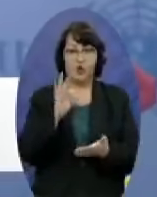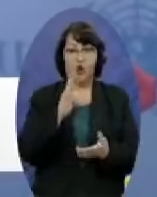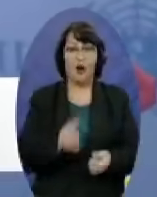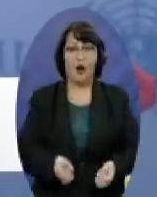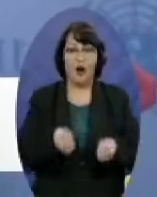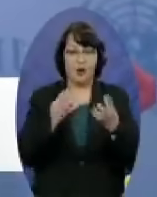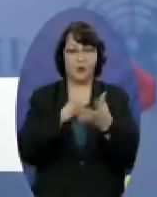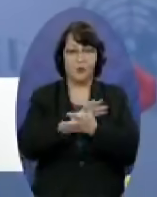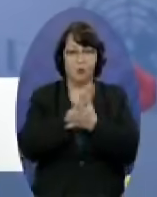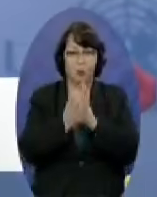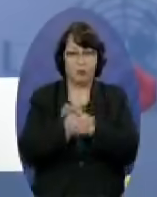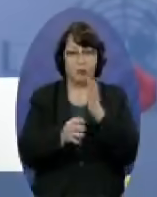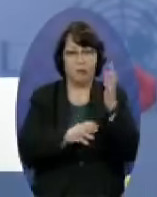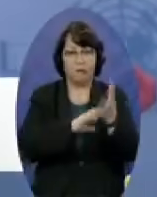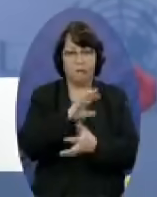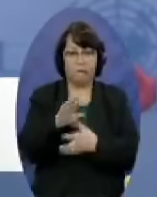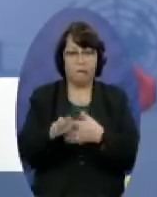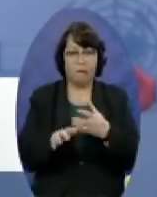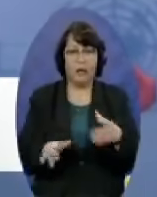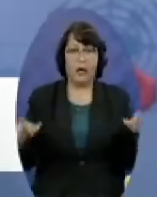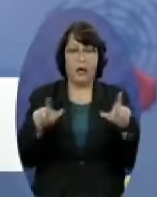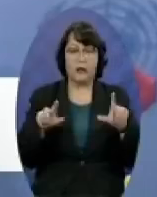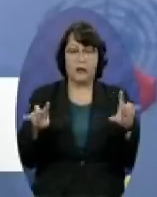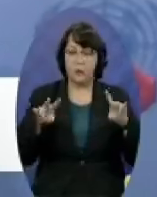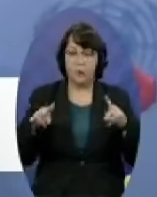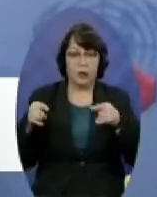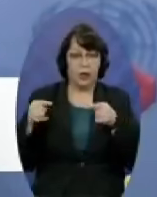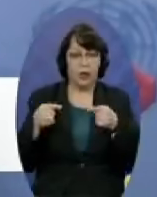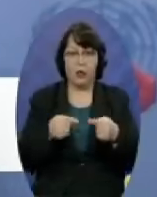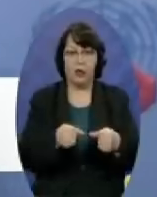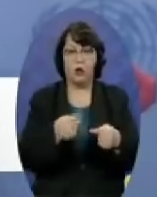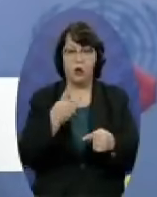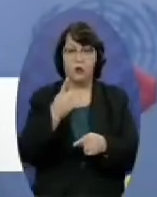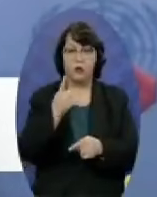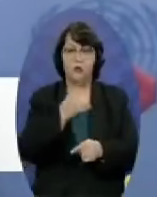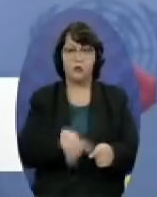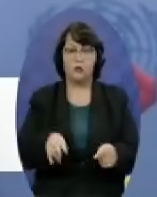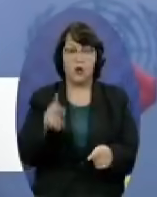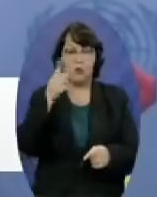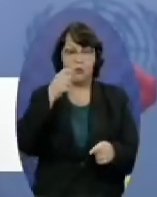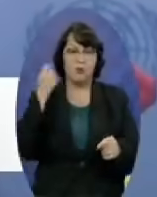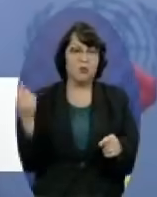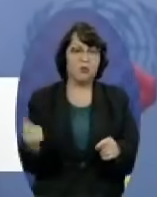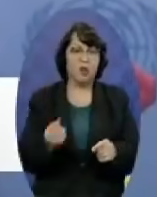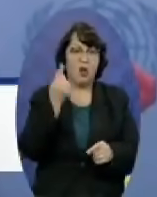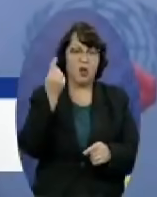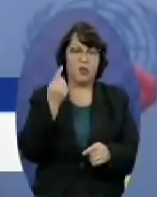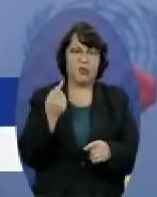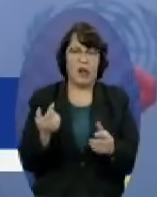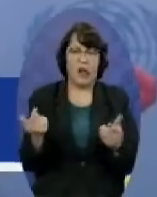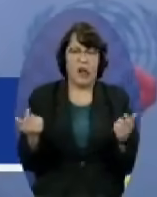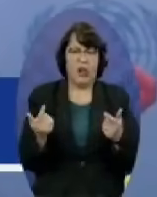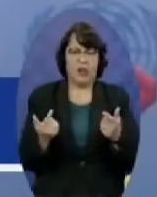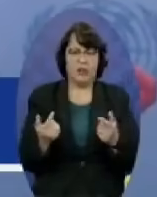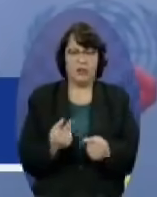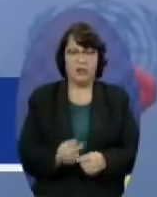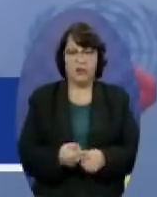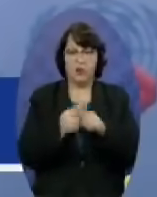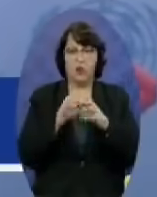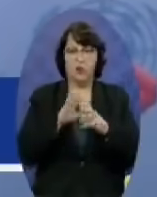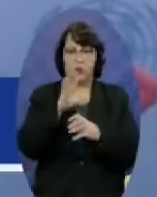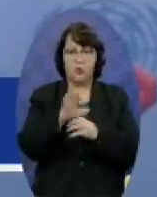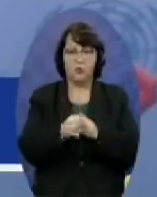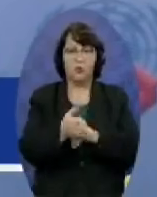нараа хэллээ. Геополитикийн хурцдмал байдал 21-р зуунд хамгийн дээд түвшинд хүрээд байна. Энэ хурцдмал байдал илүү олон улс орныг